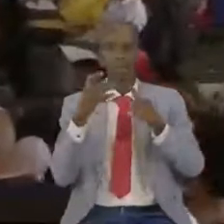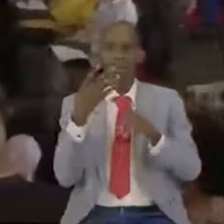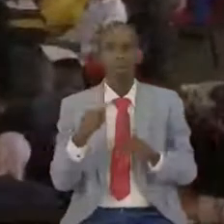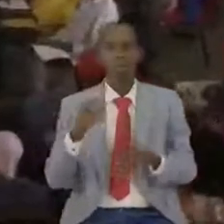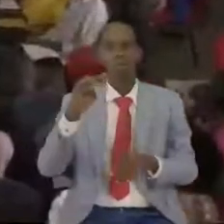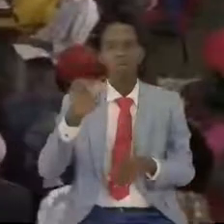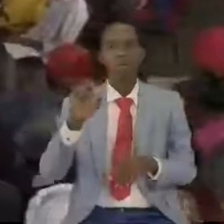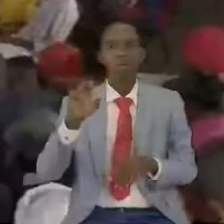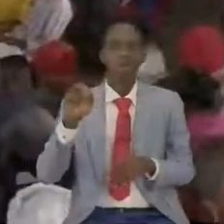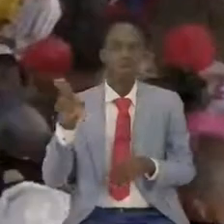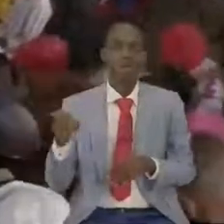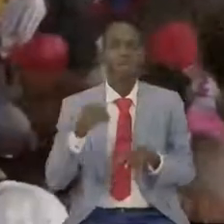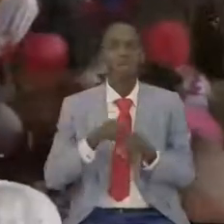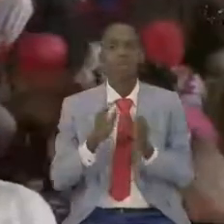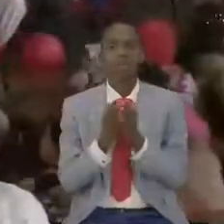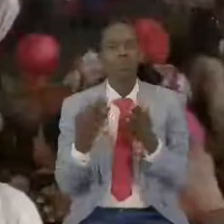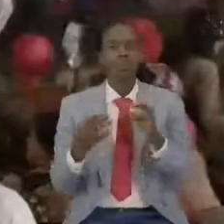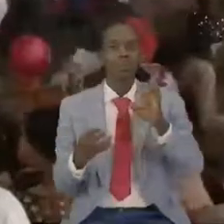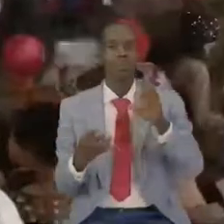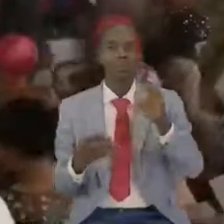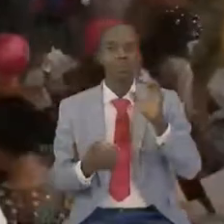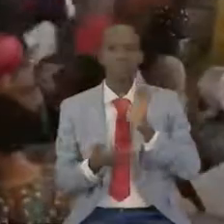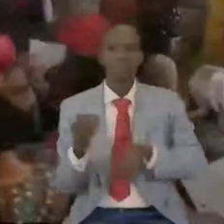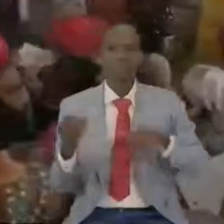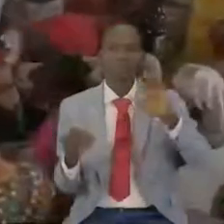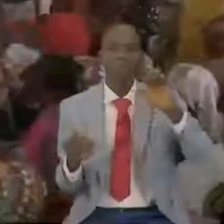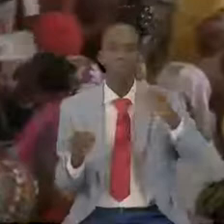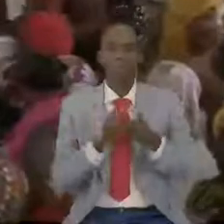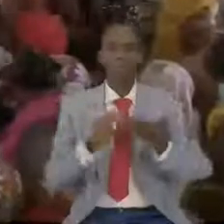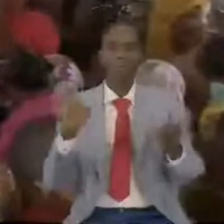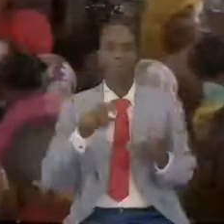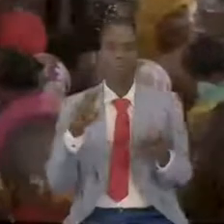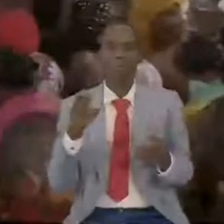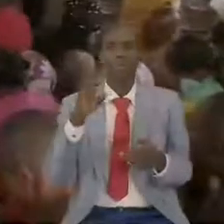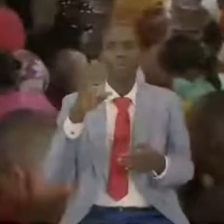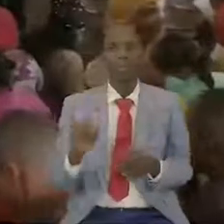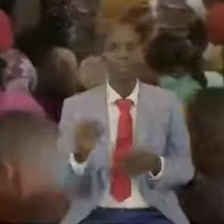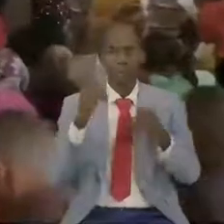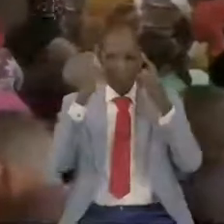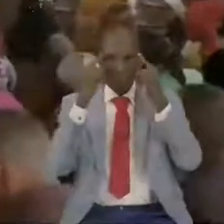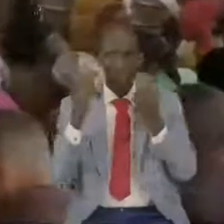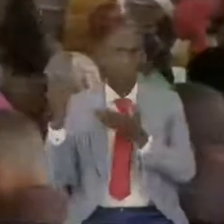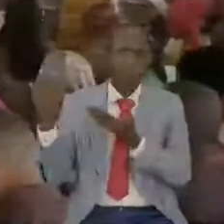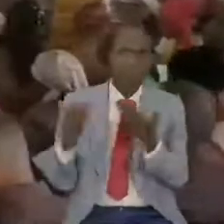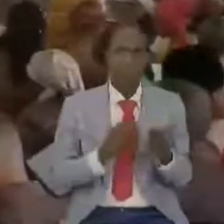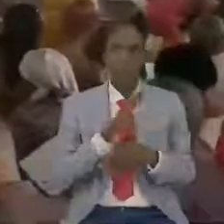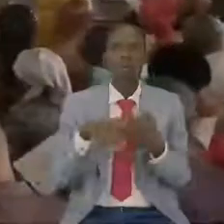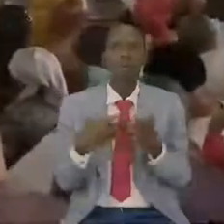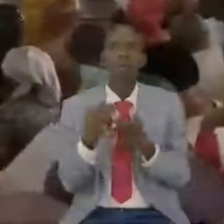verset 22. Moïse fit partir Israël de la mer